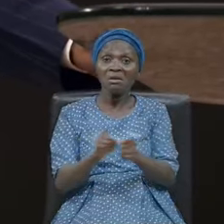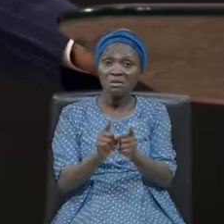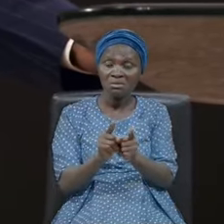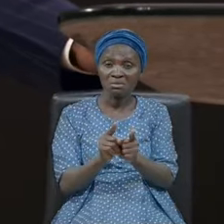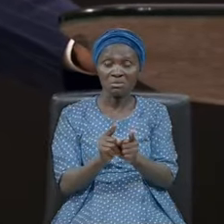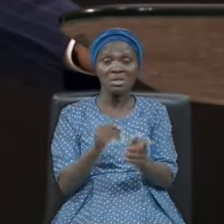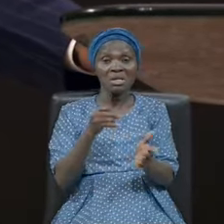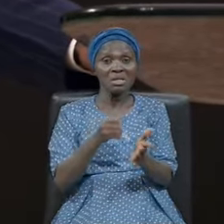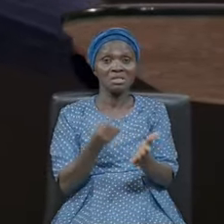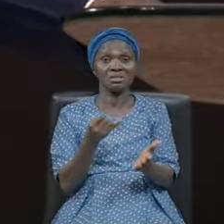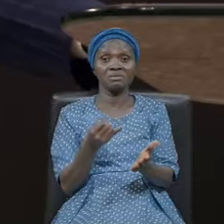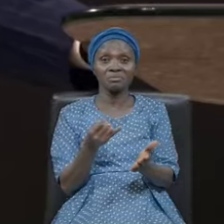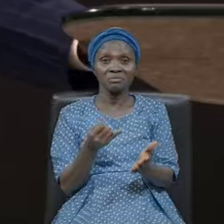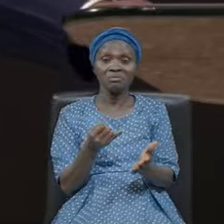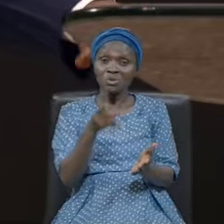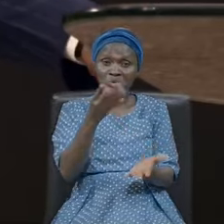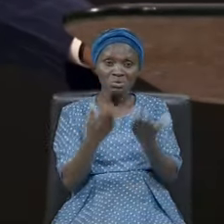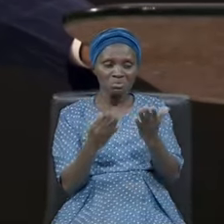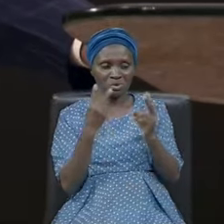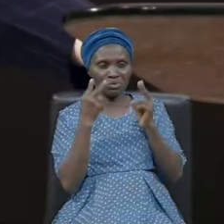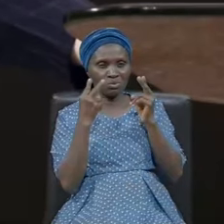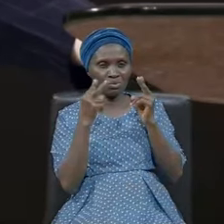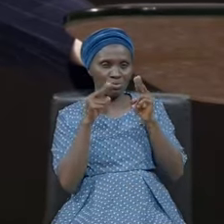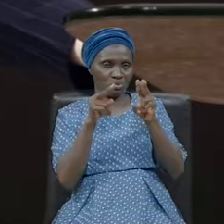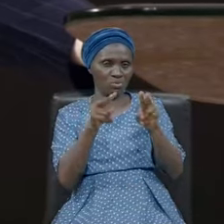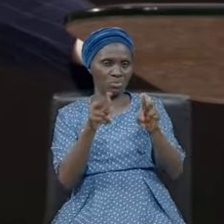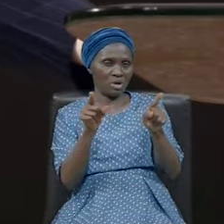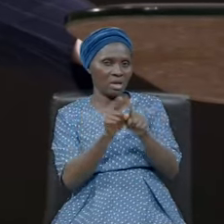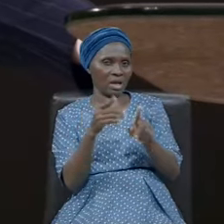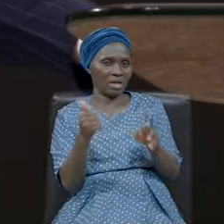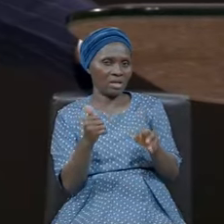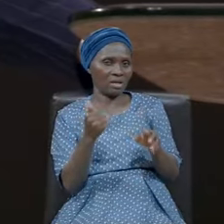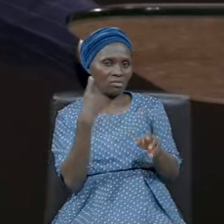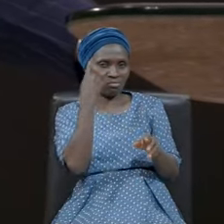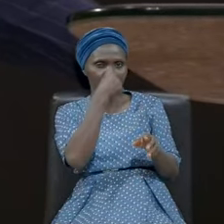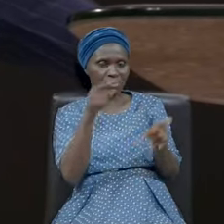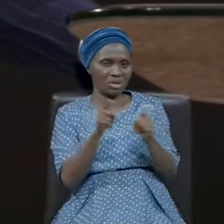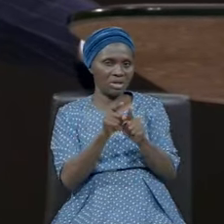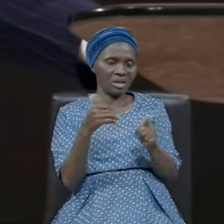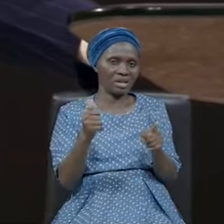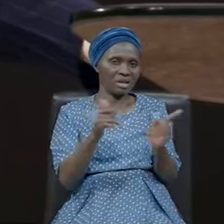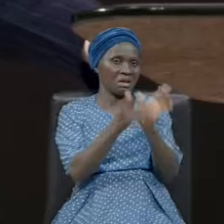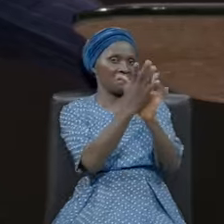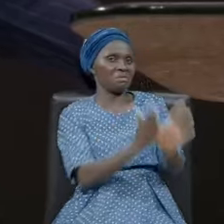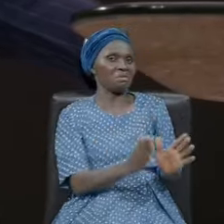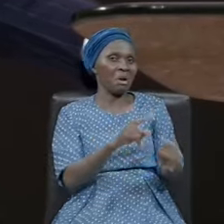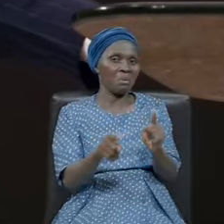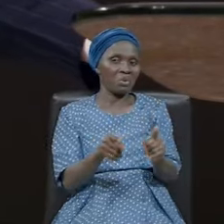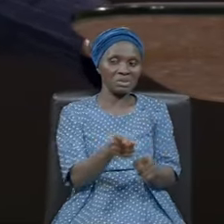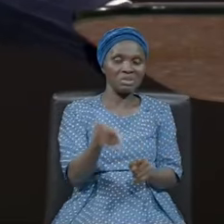Quoi qu'il paraisse croyant, parce qu'il est enclin à